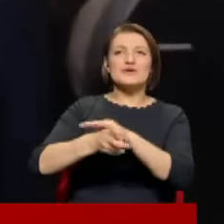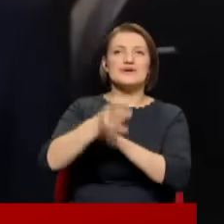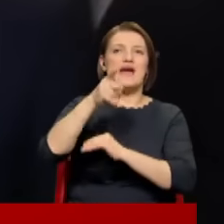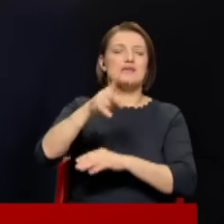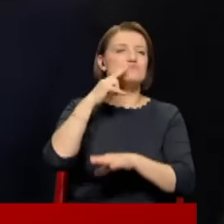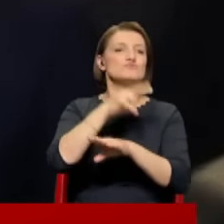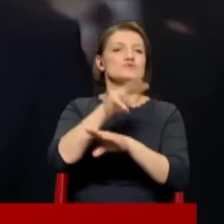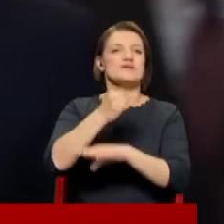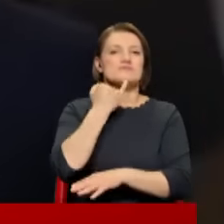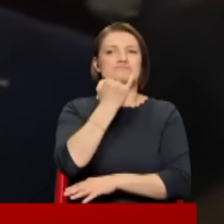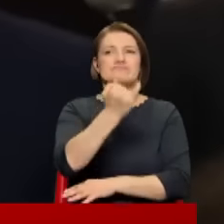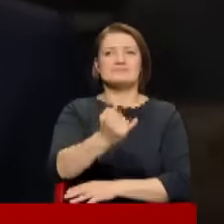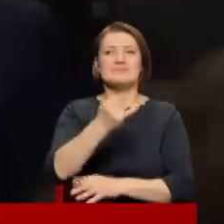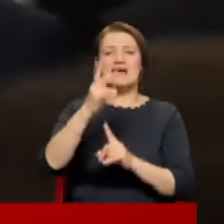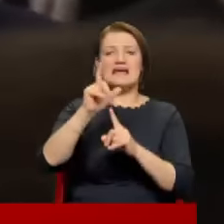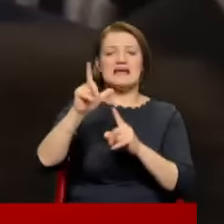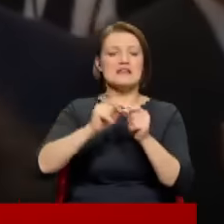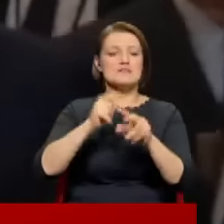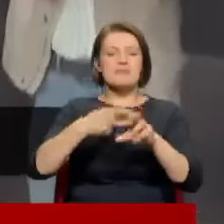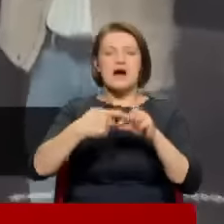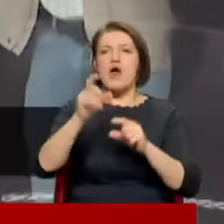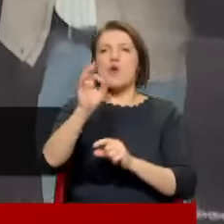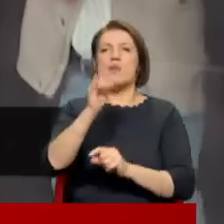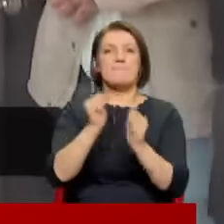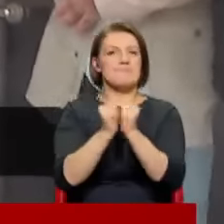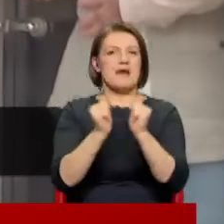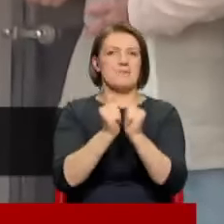müzesini gezdiler. Tarihçi İlber Ortaylı da eşlik etti.